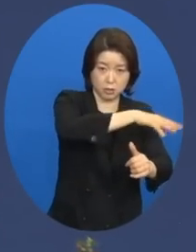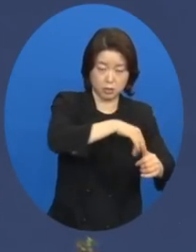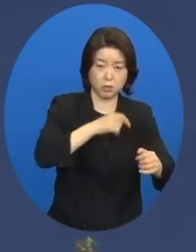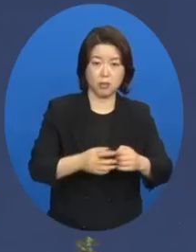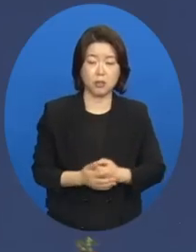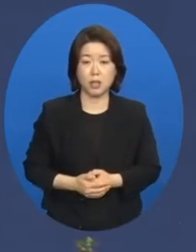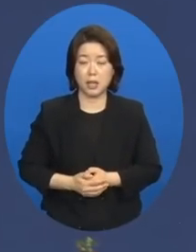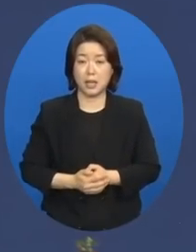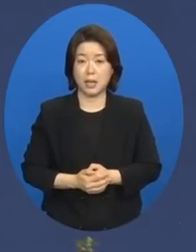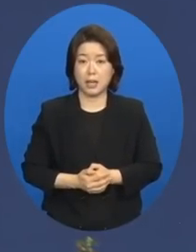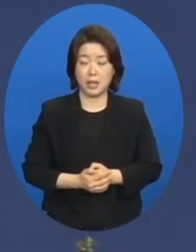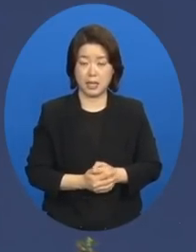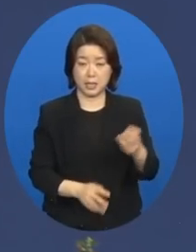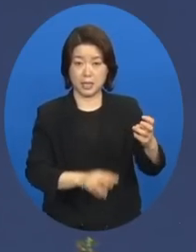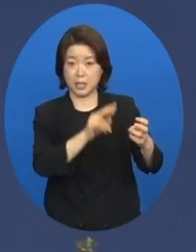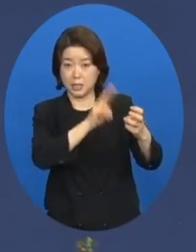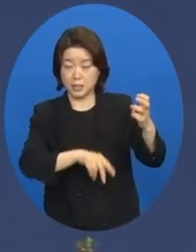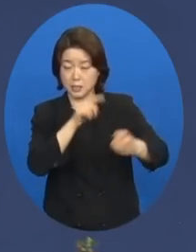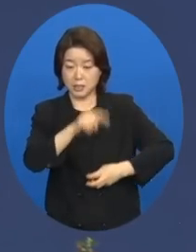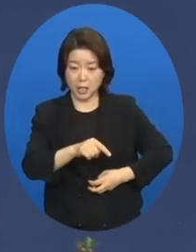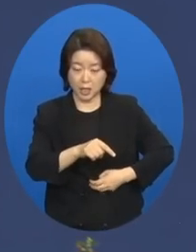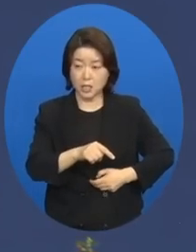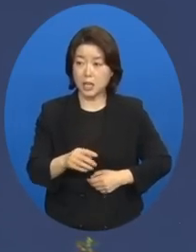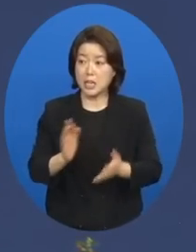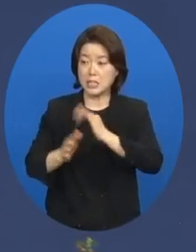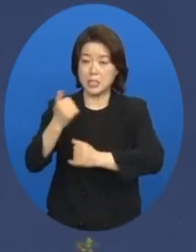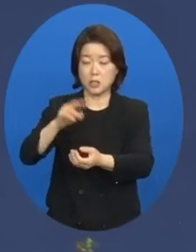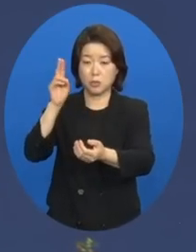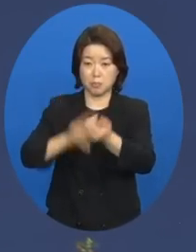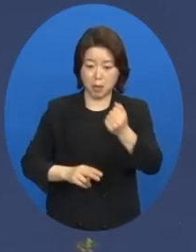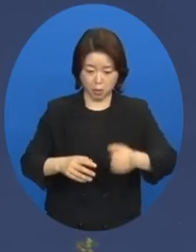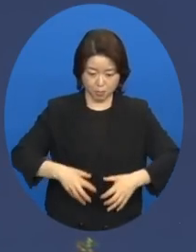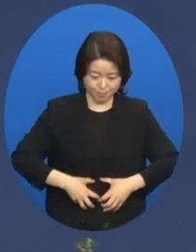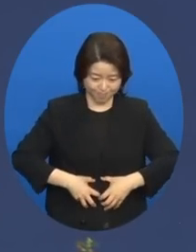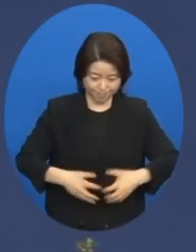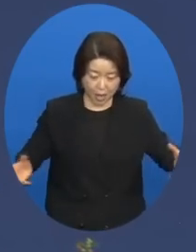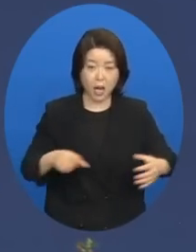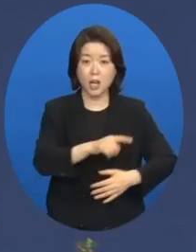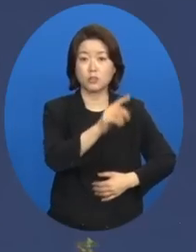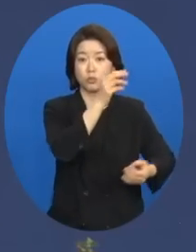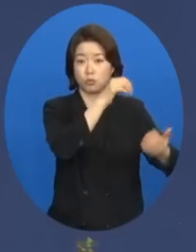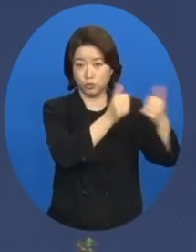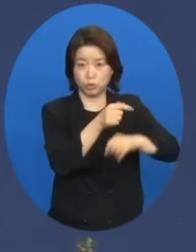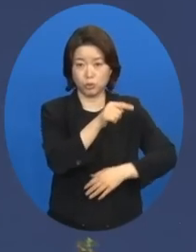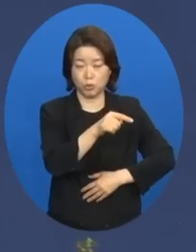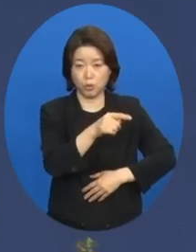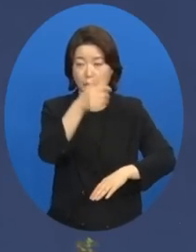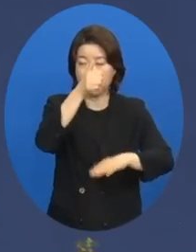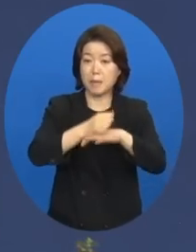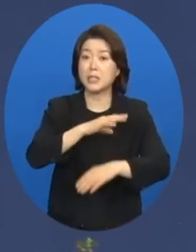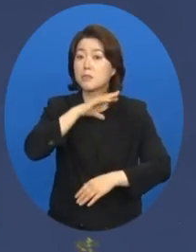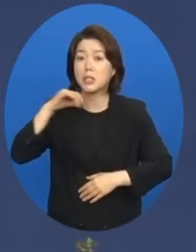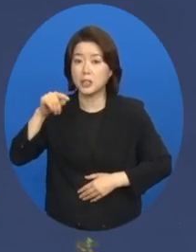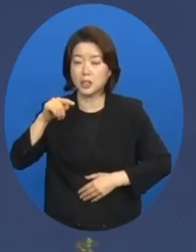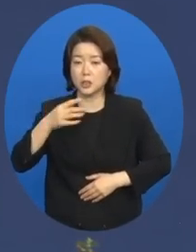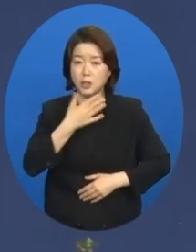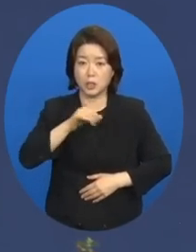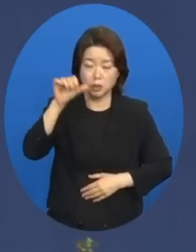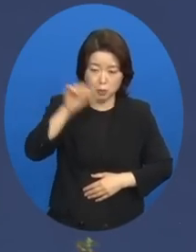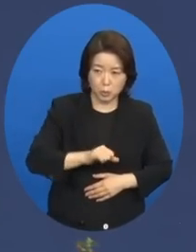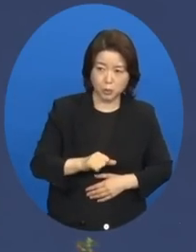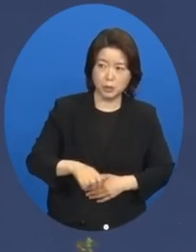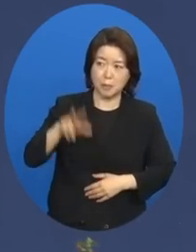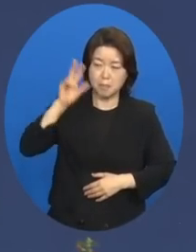예수님 팔아먹고 뱉어서 죽었고 남은 제자들 다 비겁하게 마지막 수제자였던 베드로마저 저주 맹세